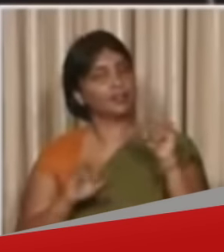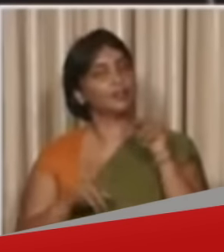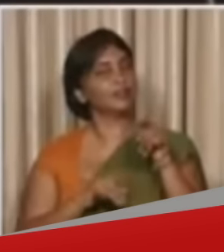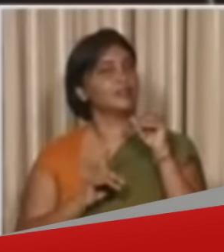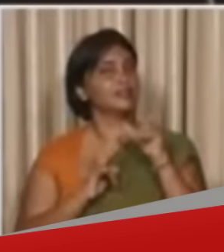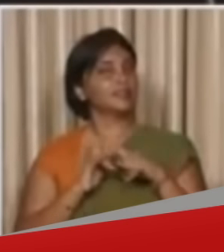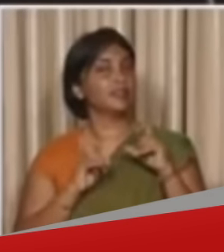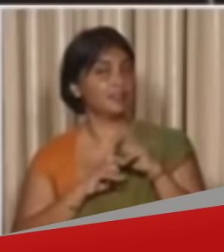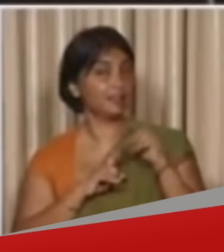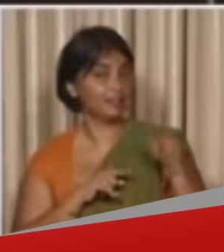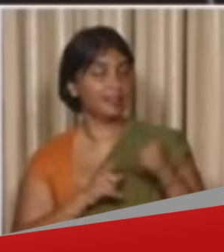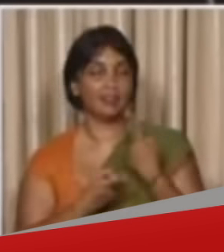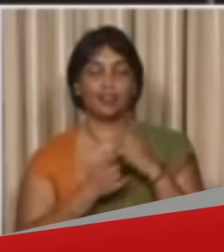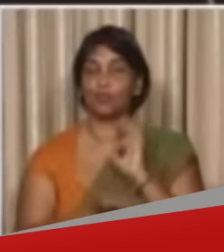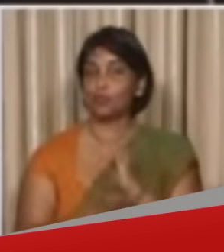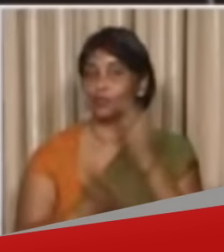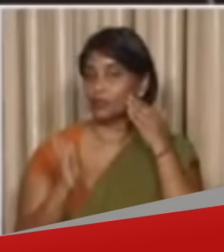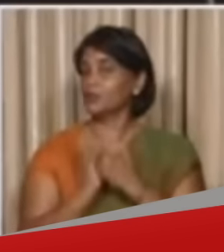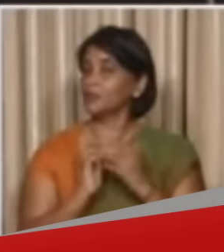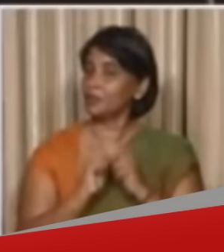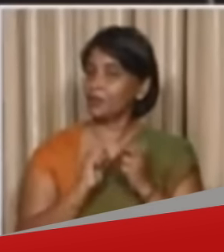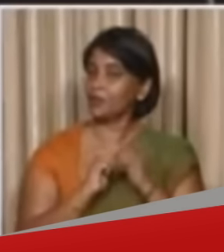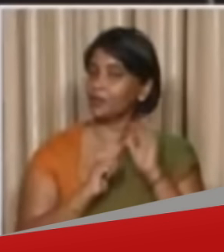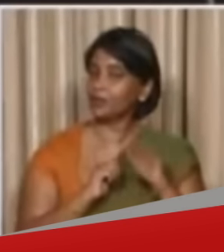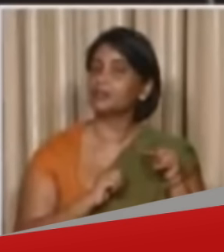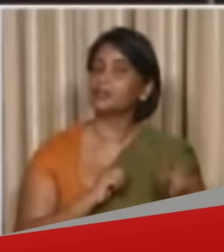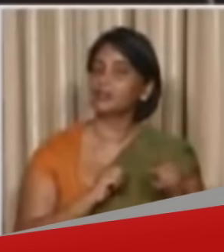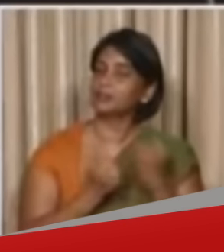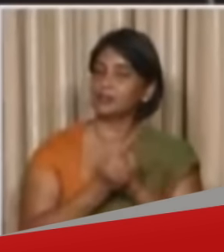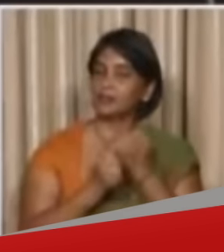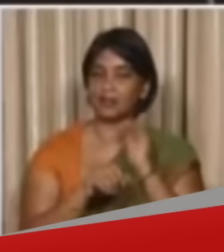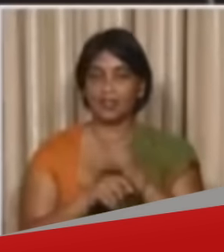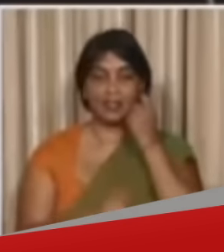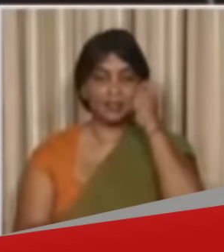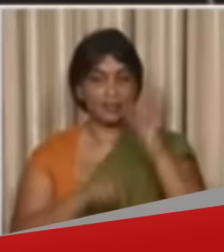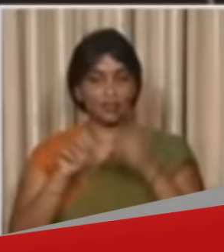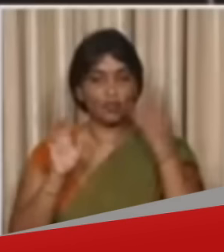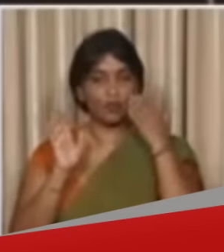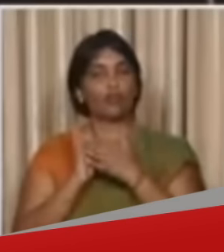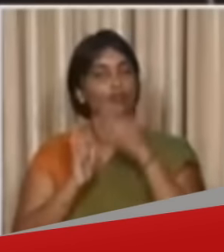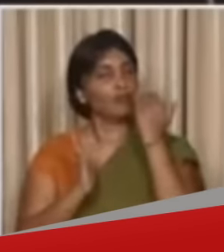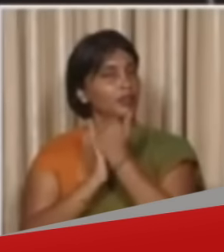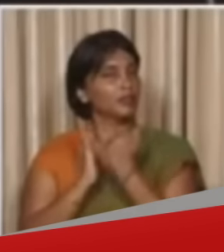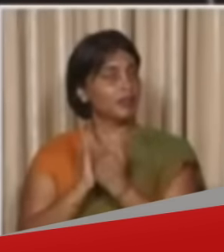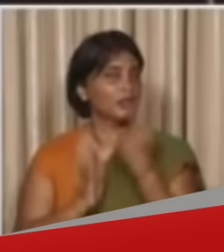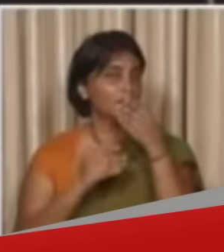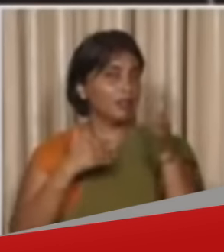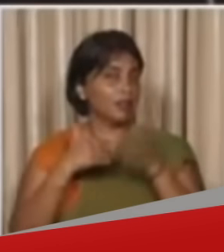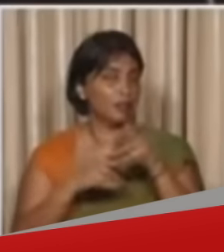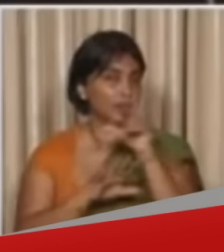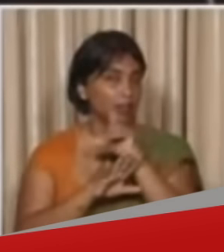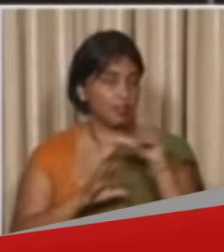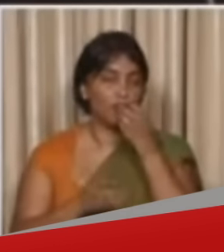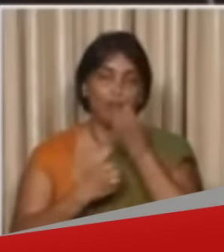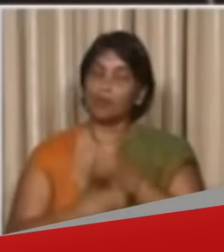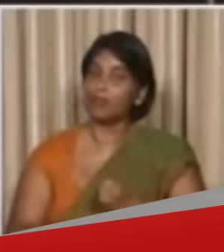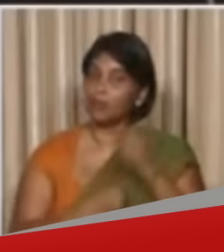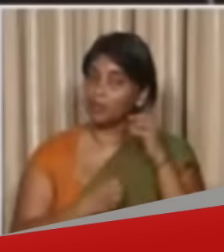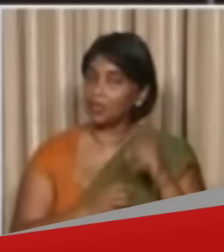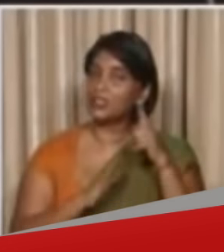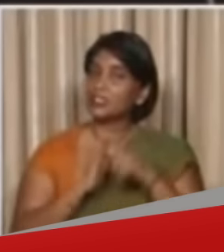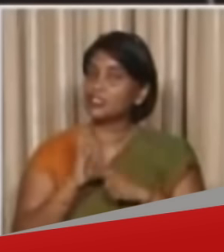CID මෙහෙයුමෙන් බුදු පිළිම සිද්ධිය අත්අඩංගුවටපත් සැකකරුවන් පිළිබඳව විස්තරය ඇමනුම් 17 බෝම්බකරු